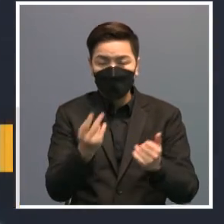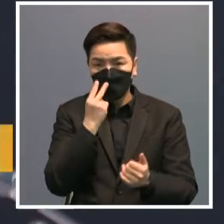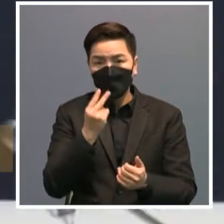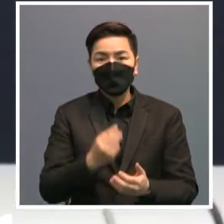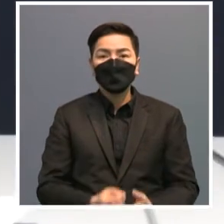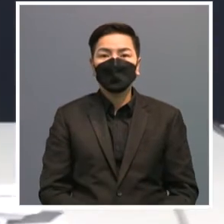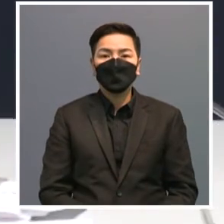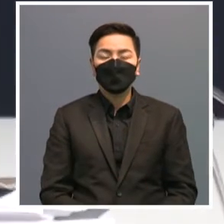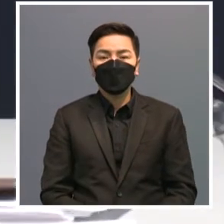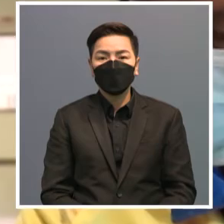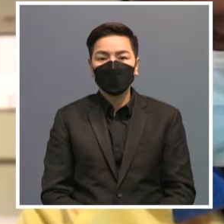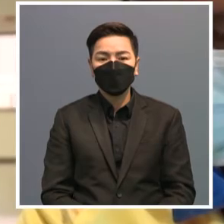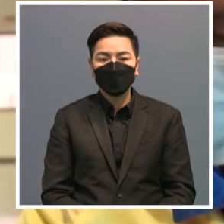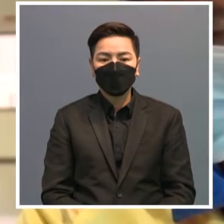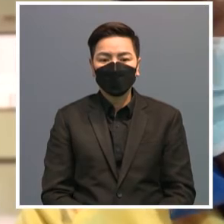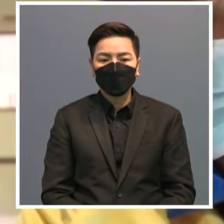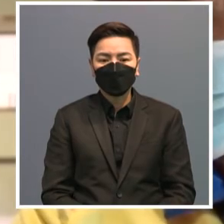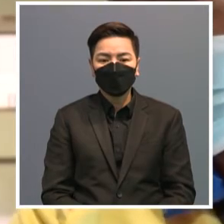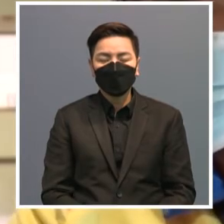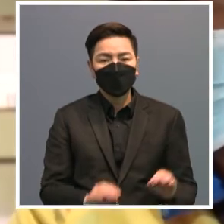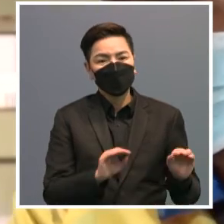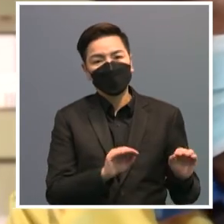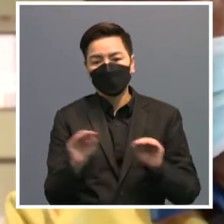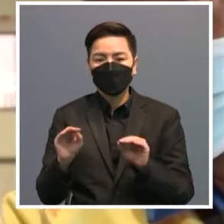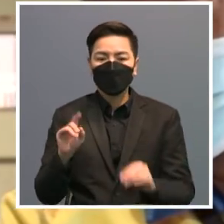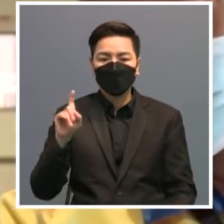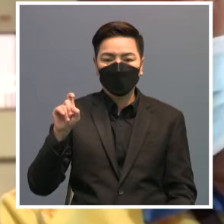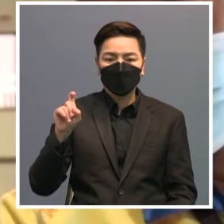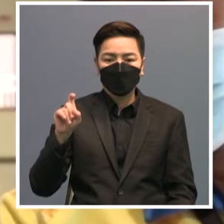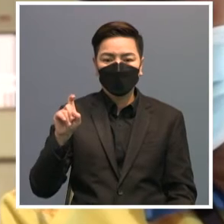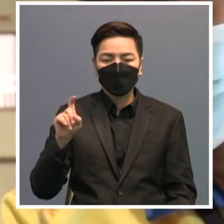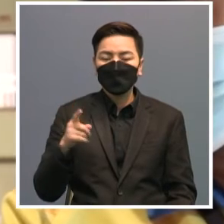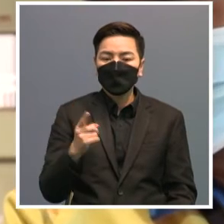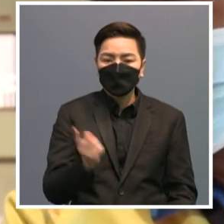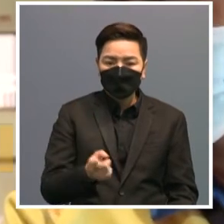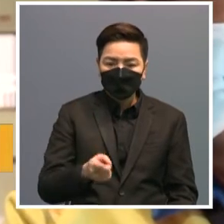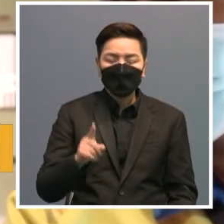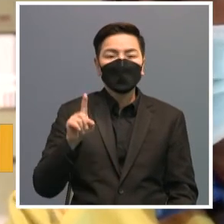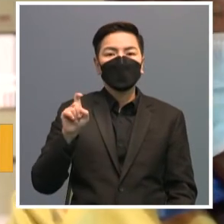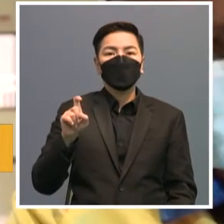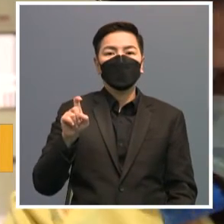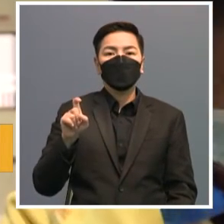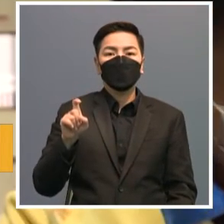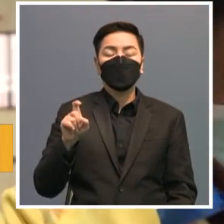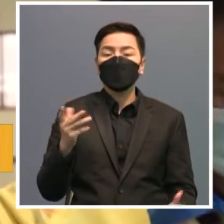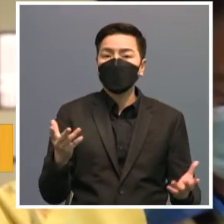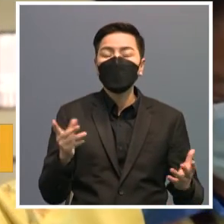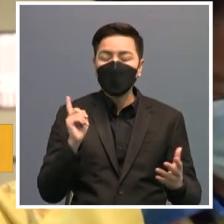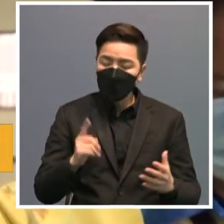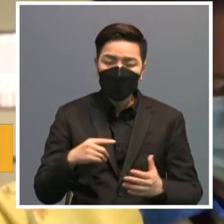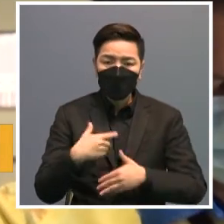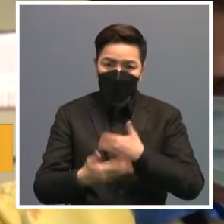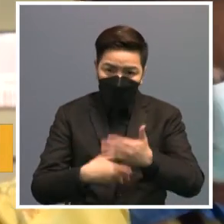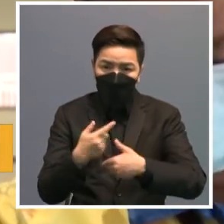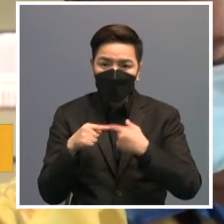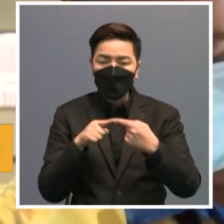ค่ะ เราจะเลื่อนก็ไม่ได้อยู่กับที่ก็ไม่ได้ทุกอย่างมันต้องเดินหน้า